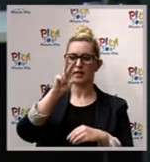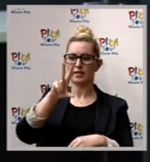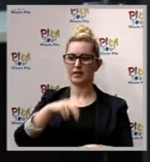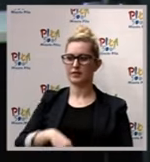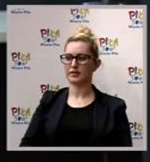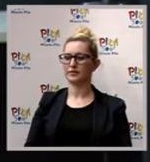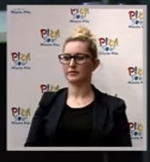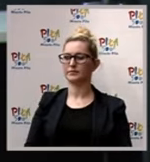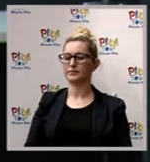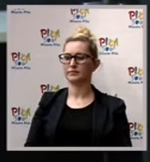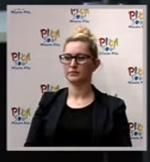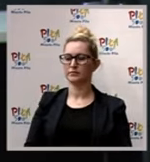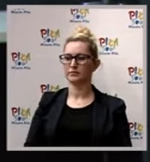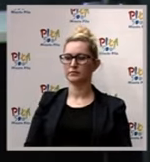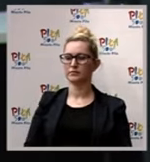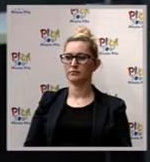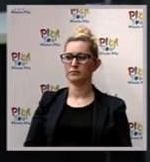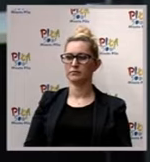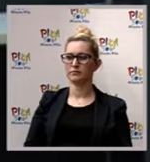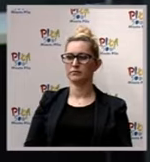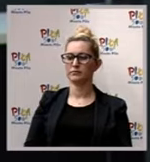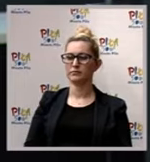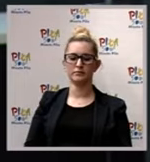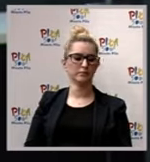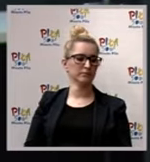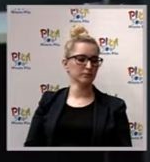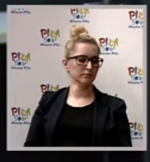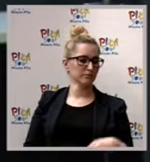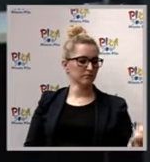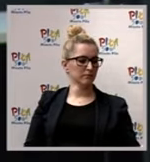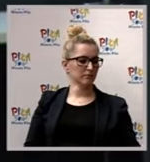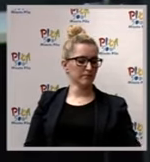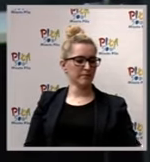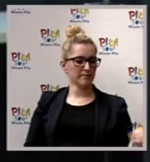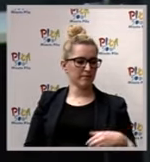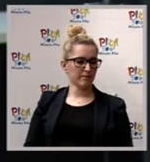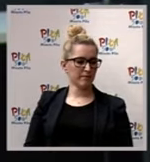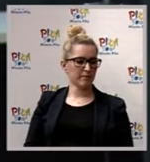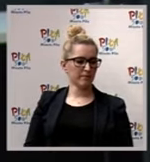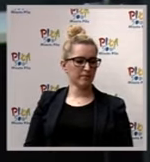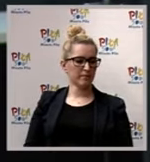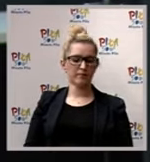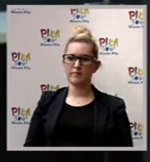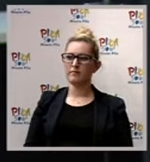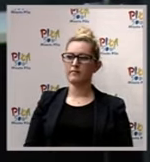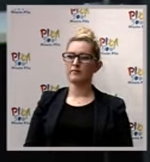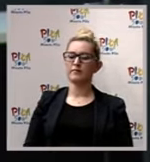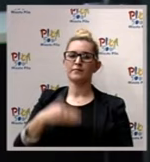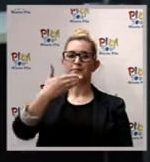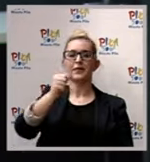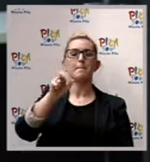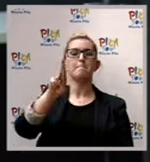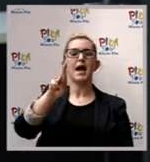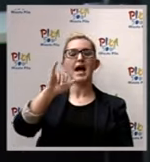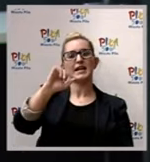wyborem niż przeciw wyborowi i została wybrana na ławnika do Sądu Rejonowego w Pile. Marian